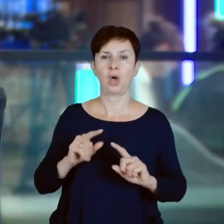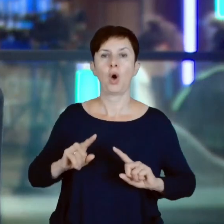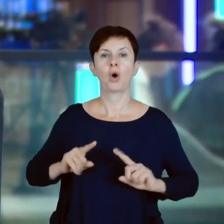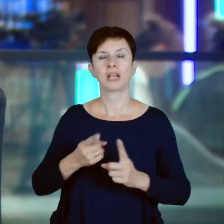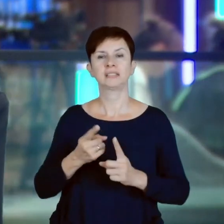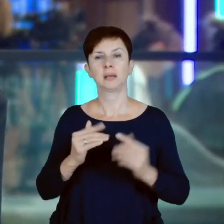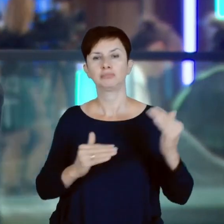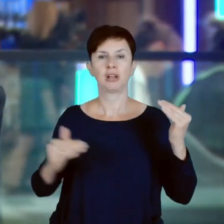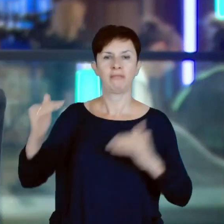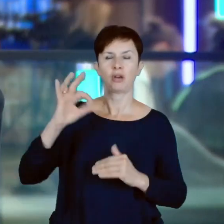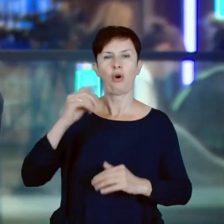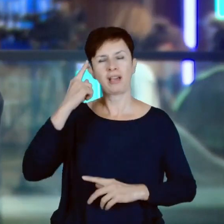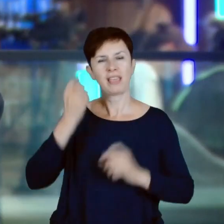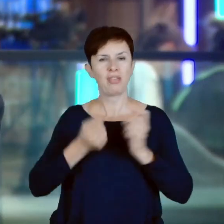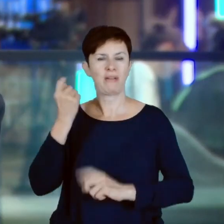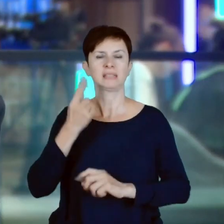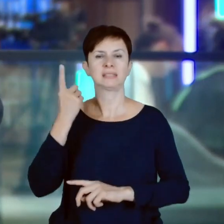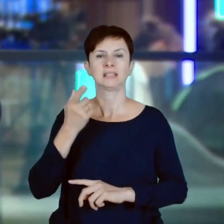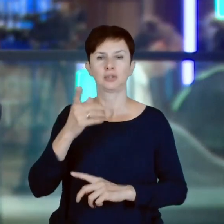innowacji, to praca w grupie